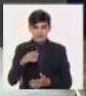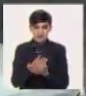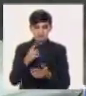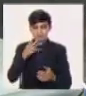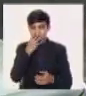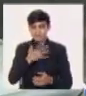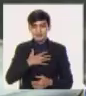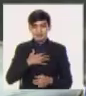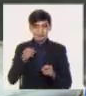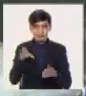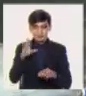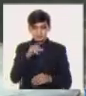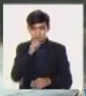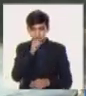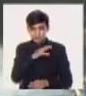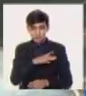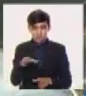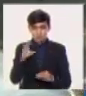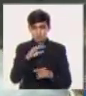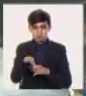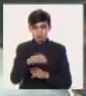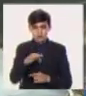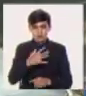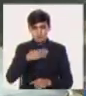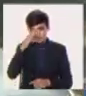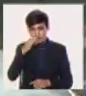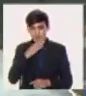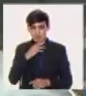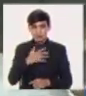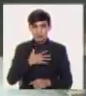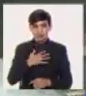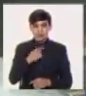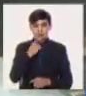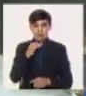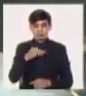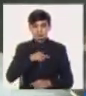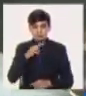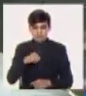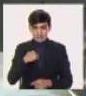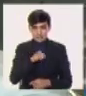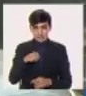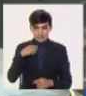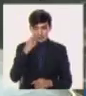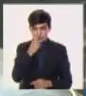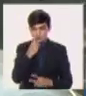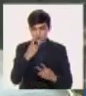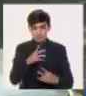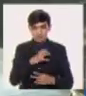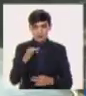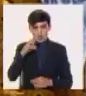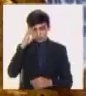Дәрігерлер түсінемін, оларда ештеңе жоқ. Әкем тұншықты да көз алдым дөліп қалды. Мемлекет бәрін алдын ала білді ғой, неге